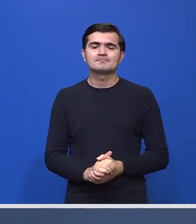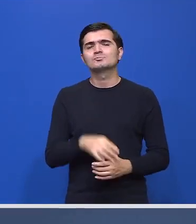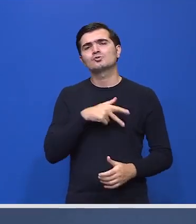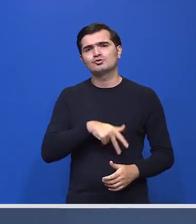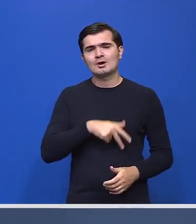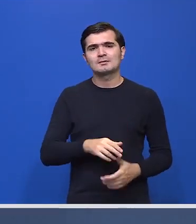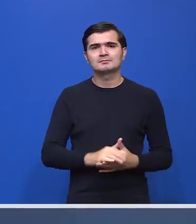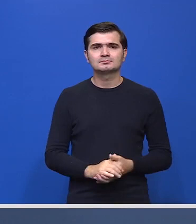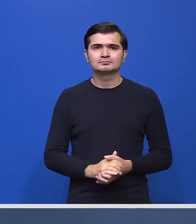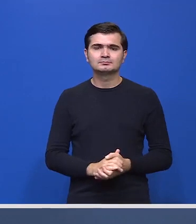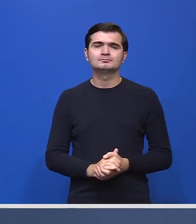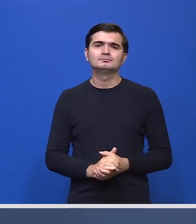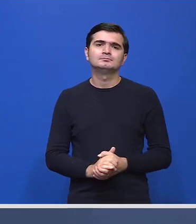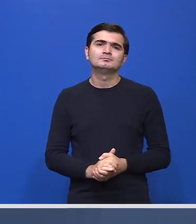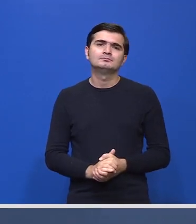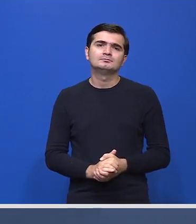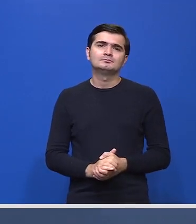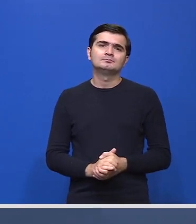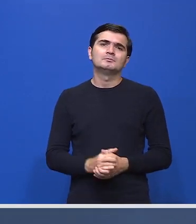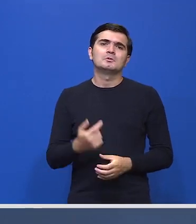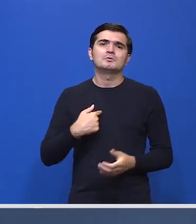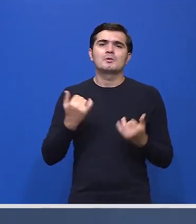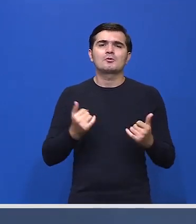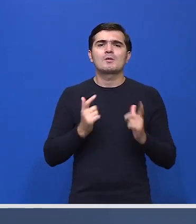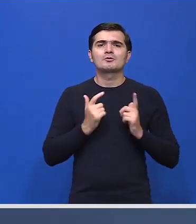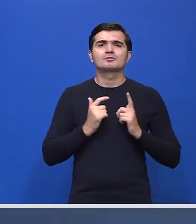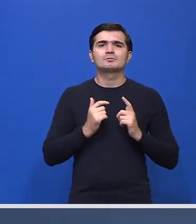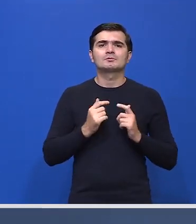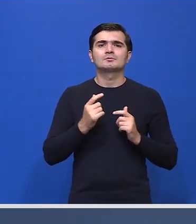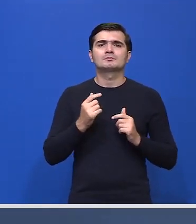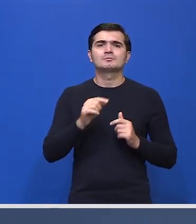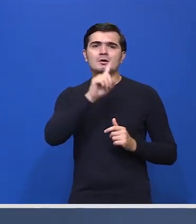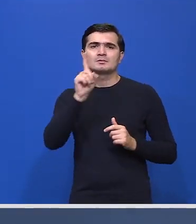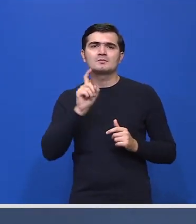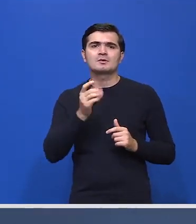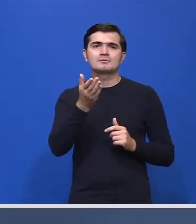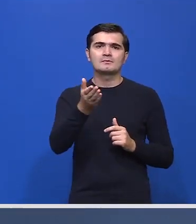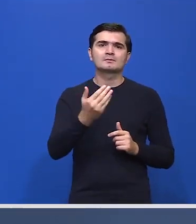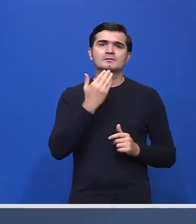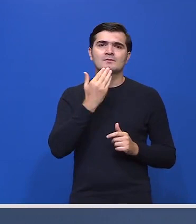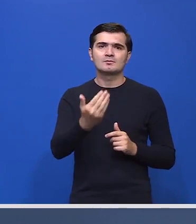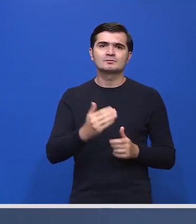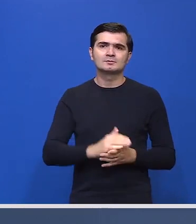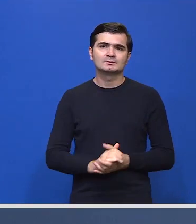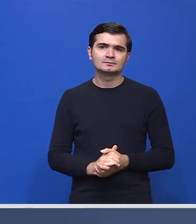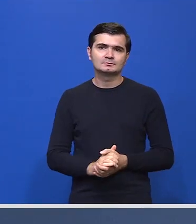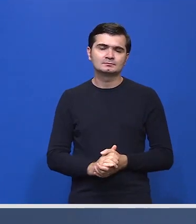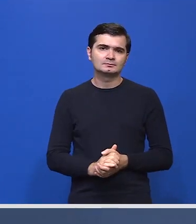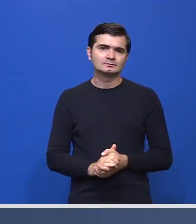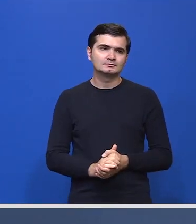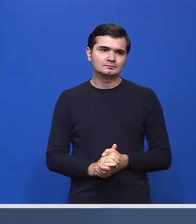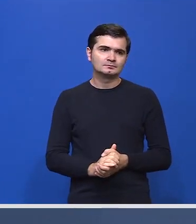socială al statului român. Eu vă stau la dispoziție cu răspunsuri la întrebări și vă mulțumesc.